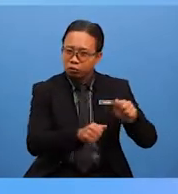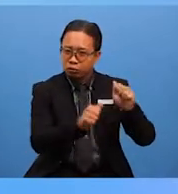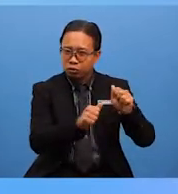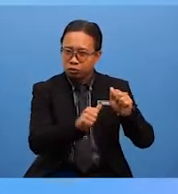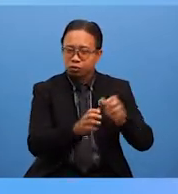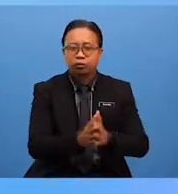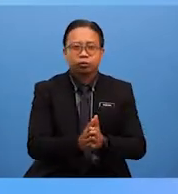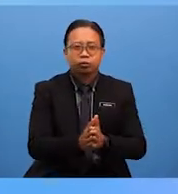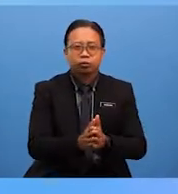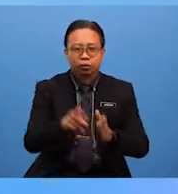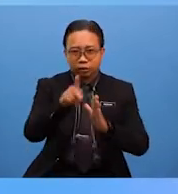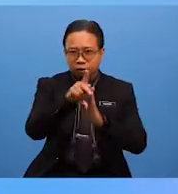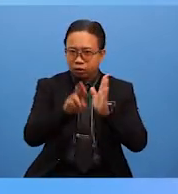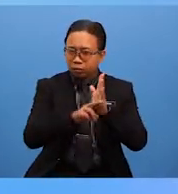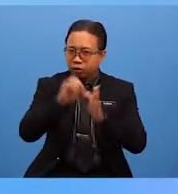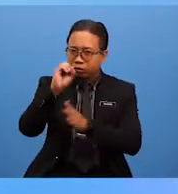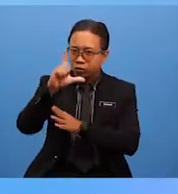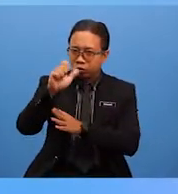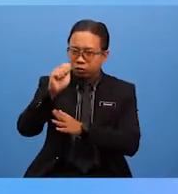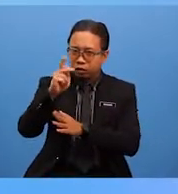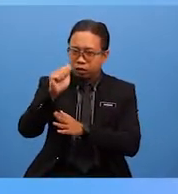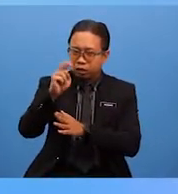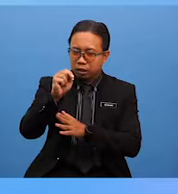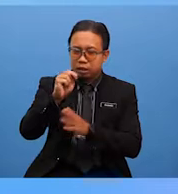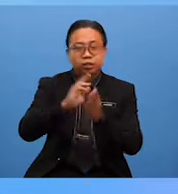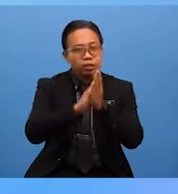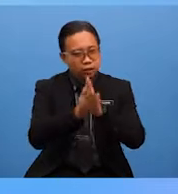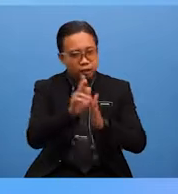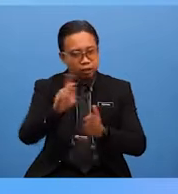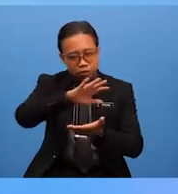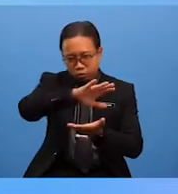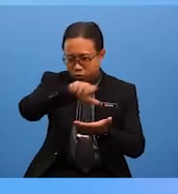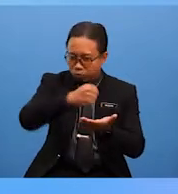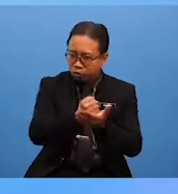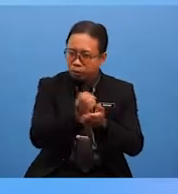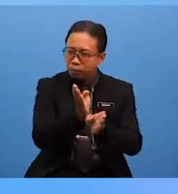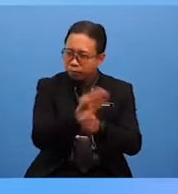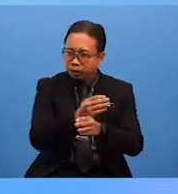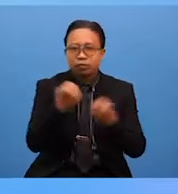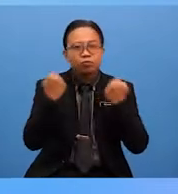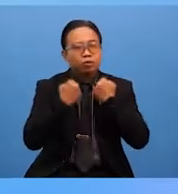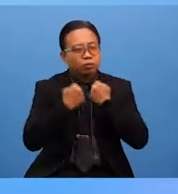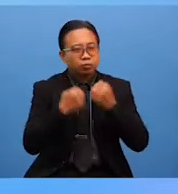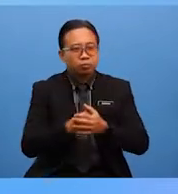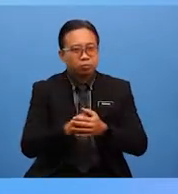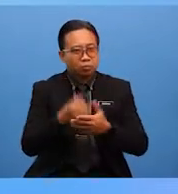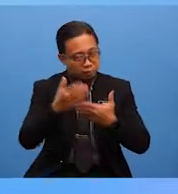yang akhirnya akan menjadikan keseluruhan Bile itu sejuk mudahkan